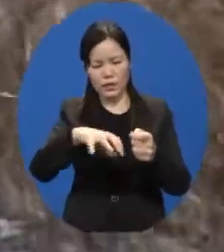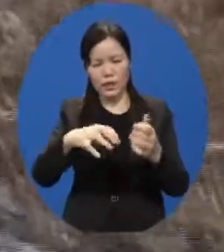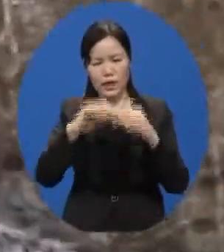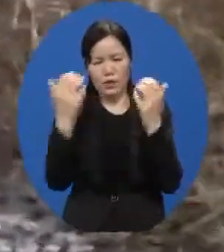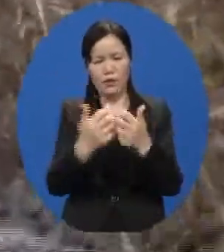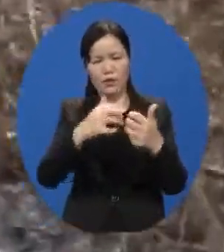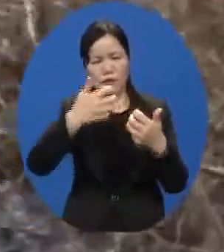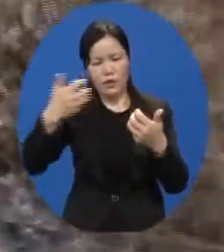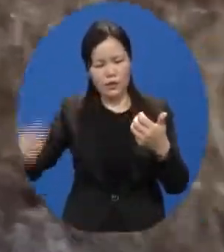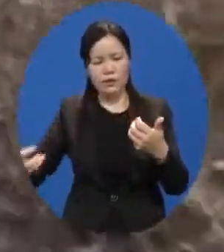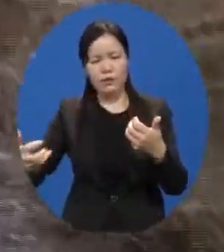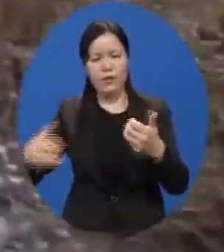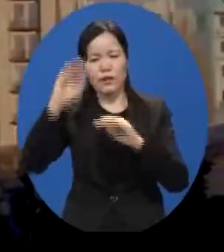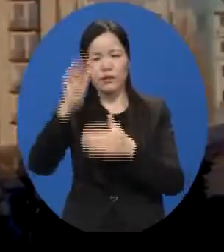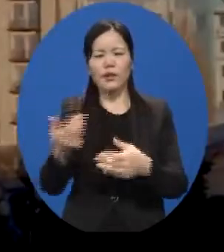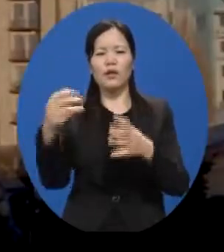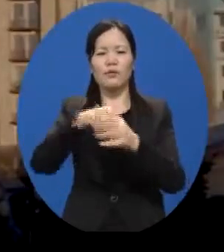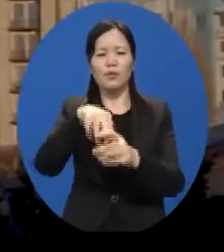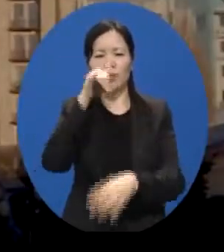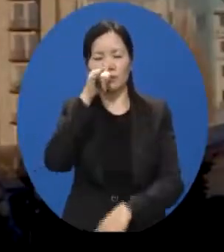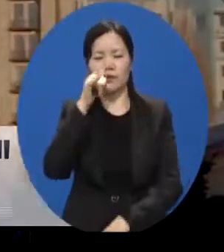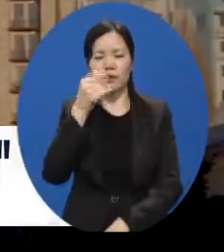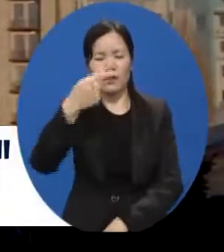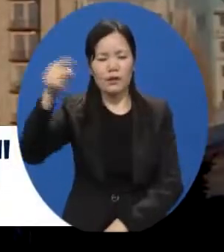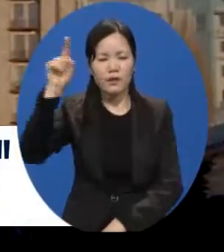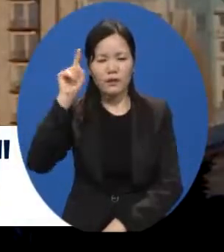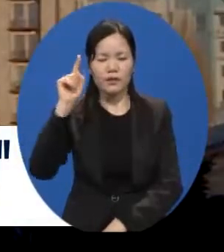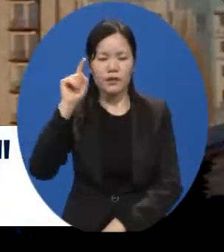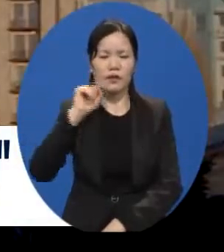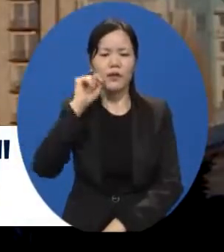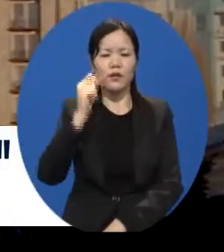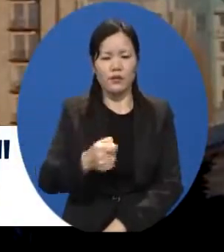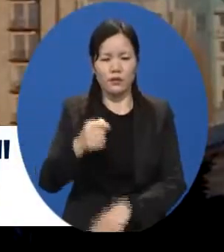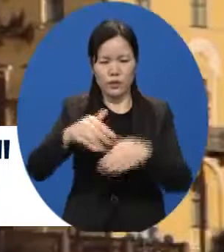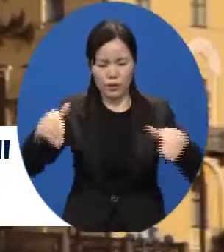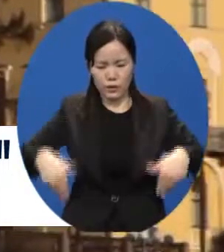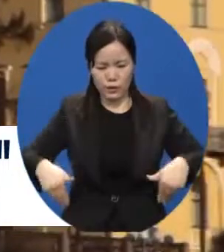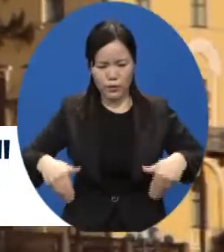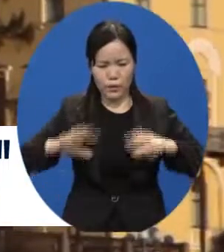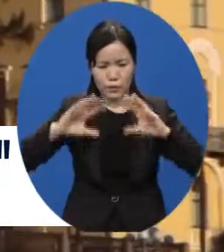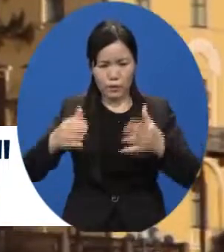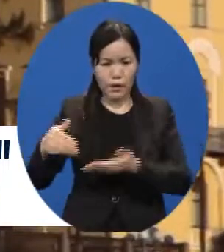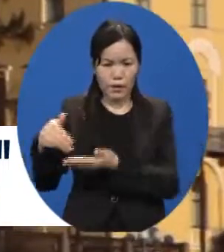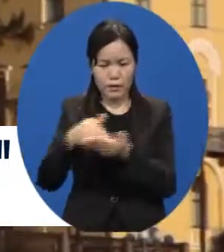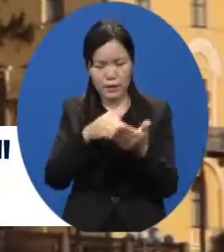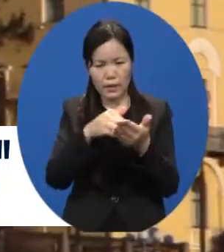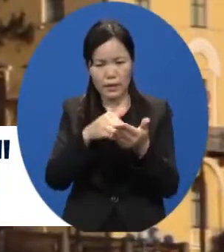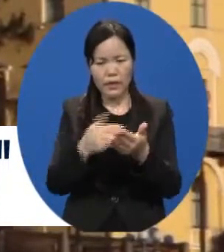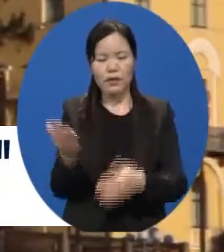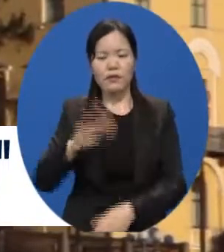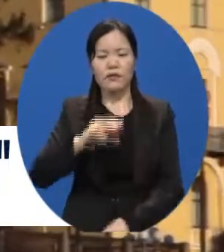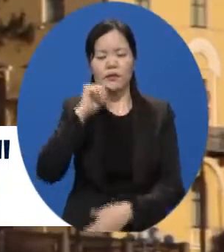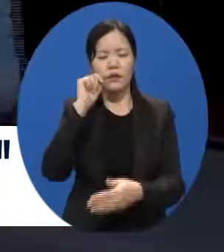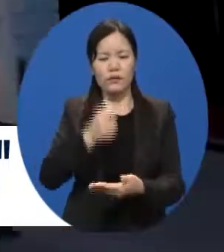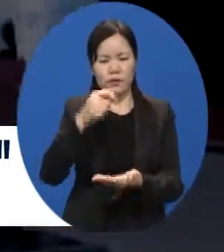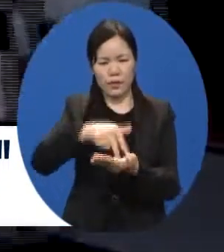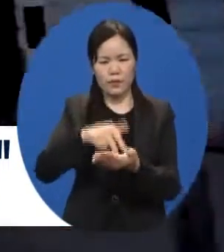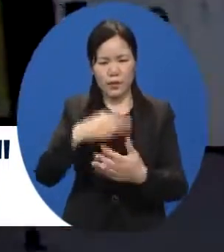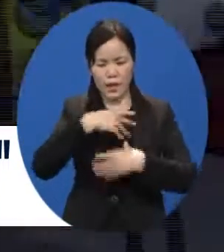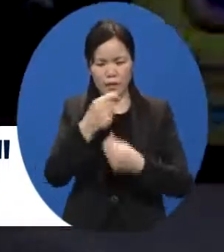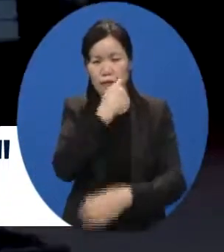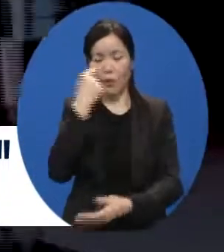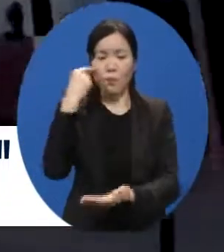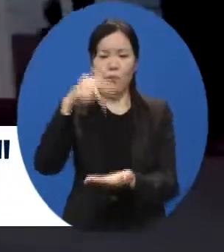내용이 있는 것으로 전해졌습니다. 현재 러시아는 우크라이나의 중립국화를 제안하고 있지만 우크라이나는